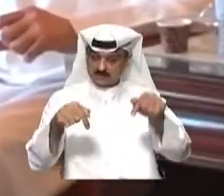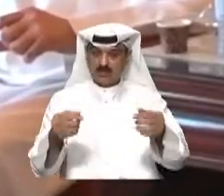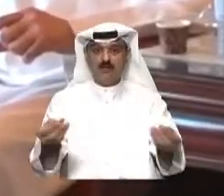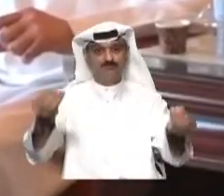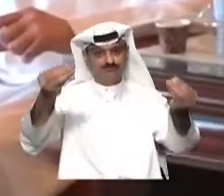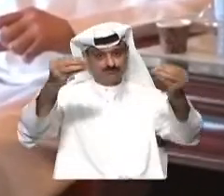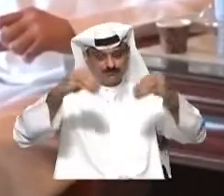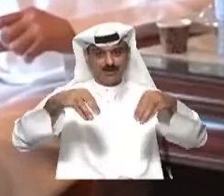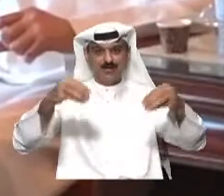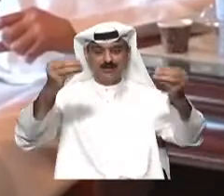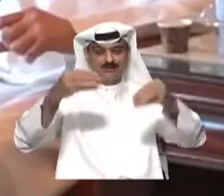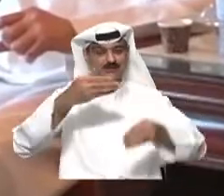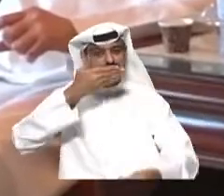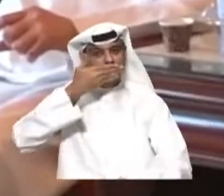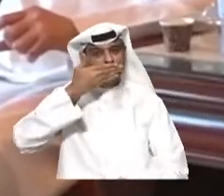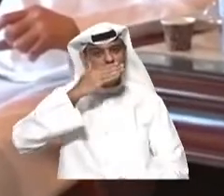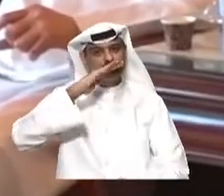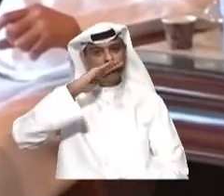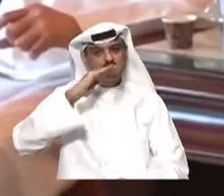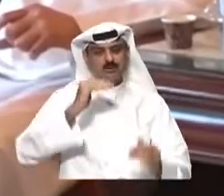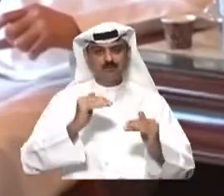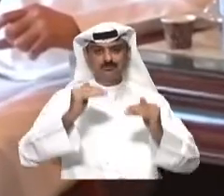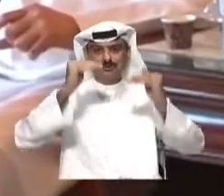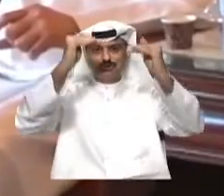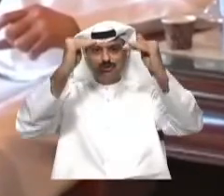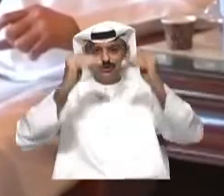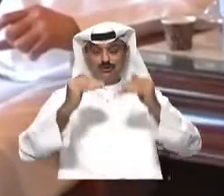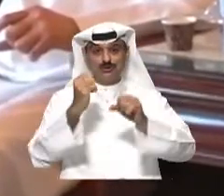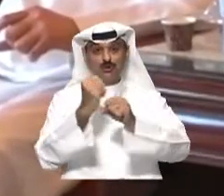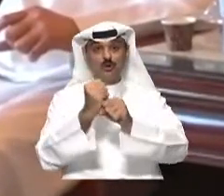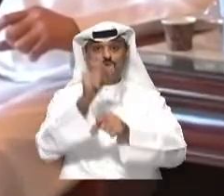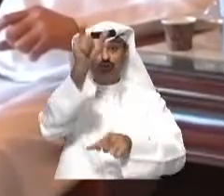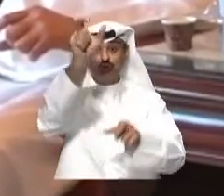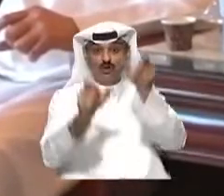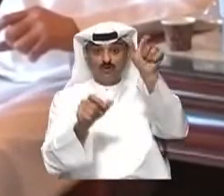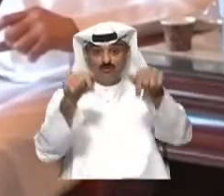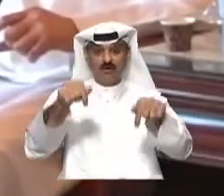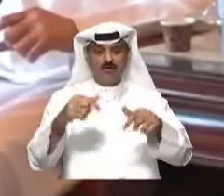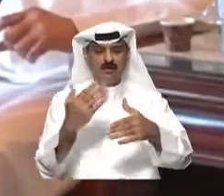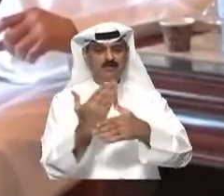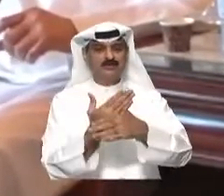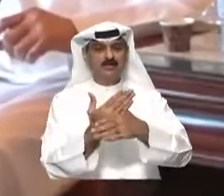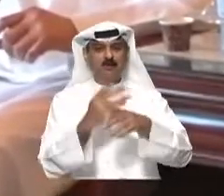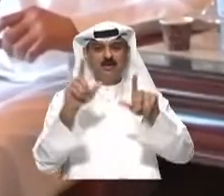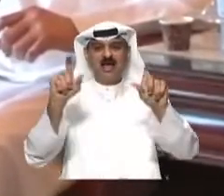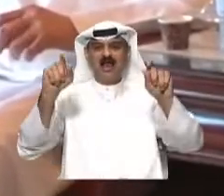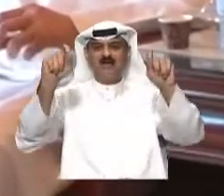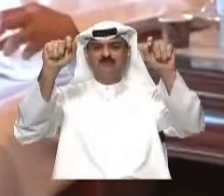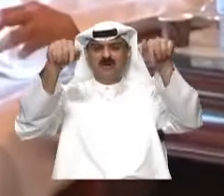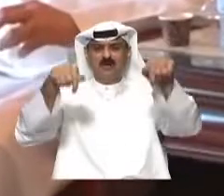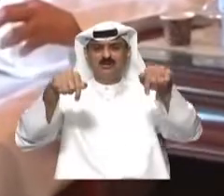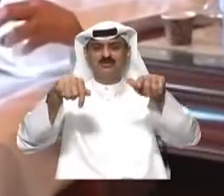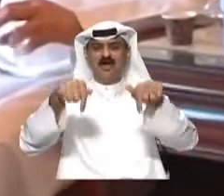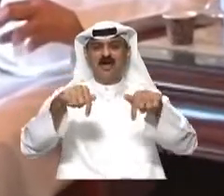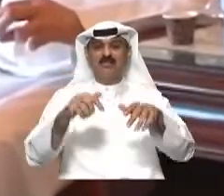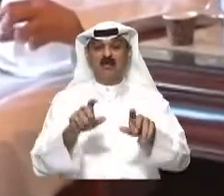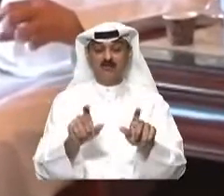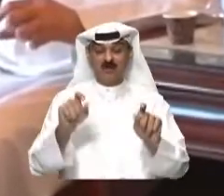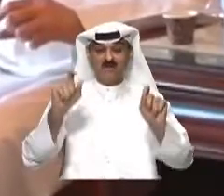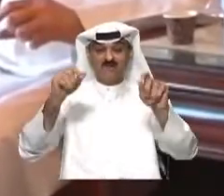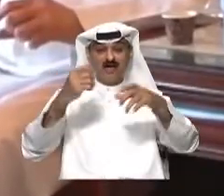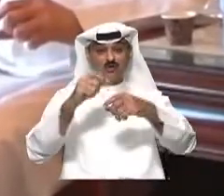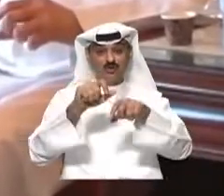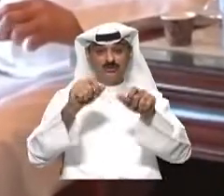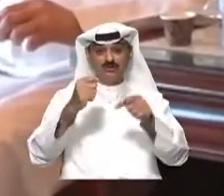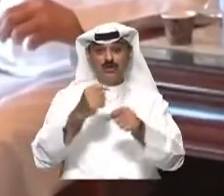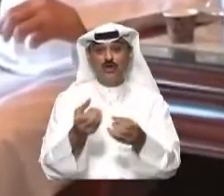الناس عليكم في فترات، خفت الناس عليكم في فترات. هذا وضع الوباء، هذا وضع لا هو بيدي ولا هو بيد أخوي